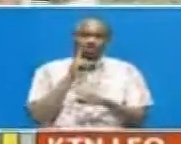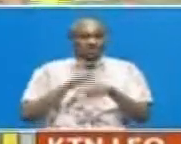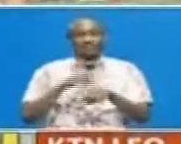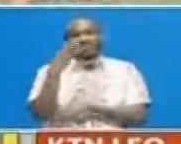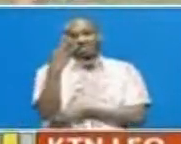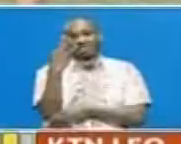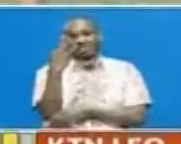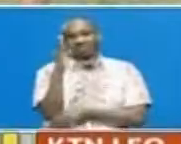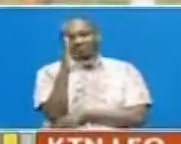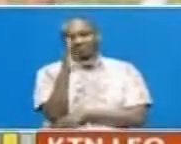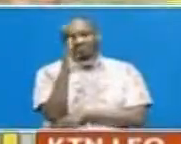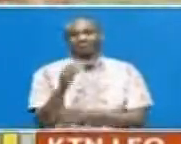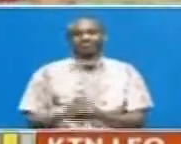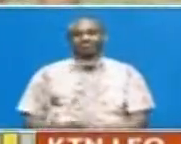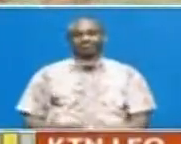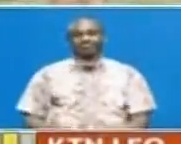mchana.